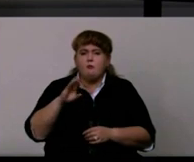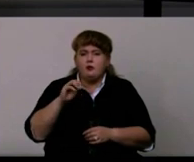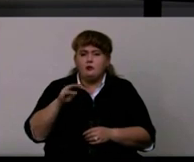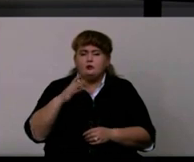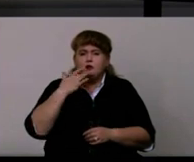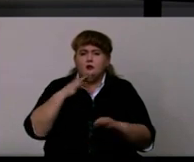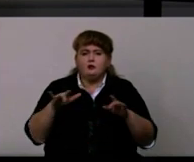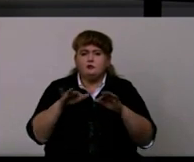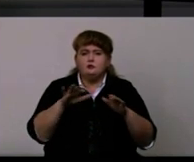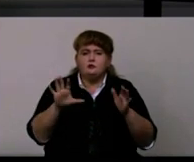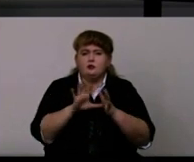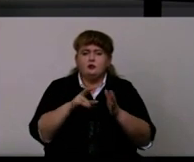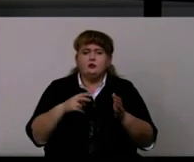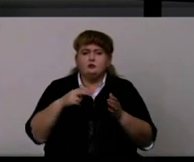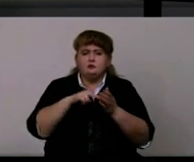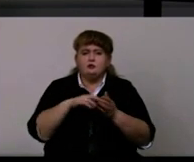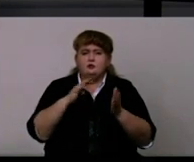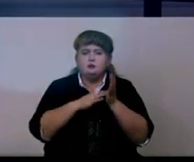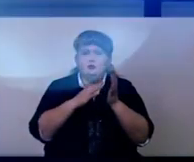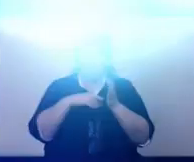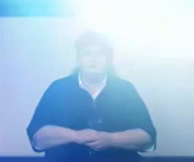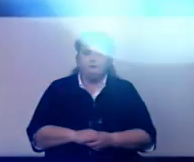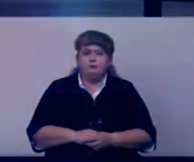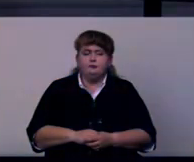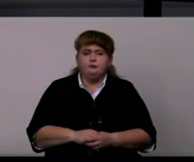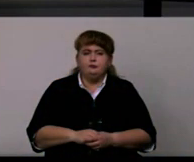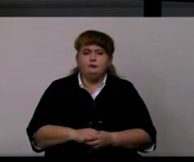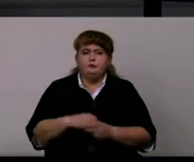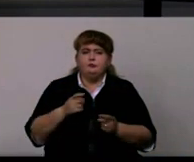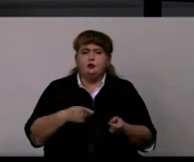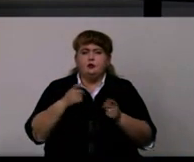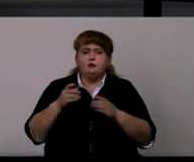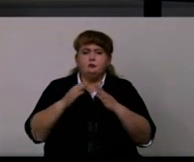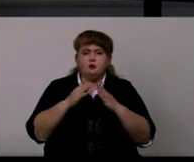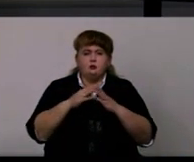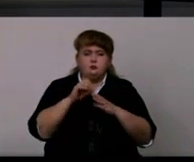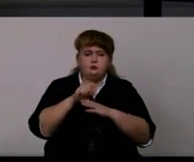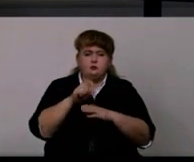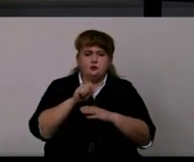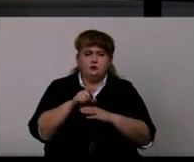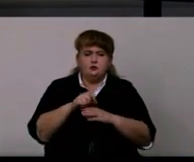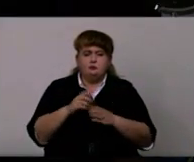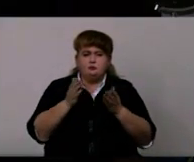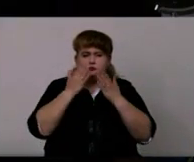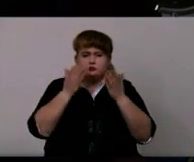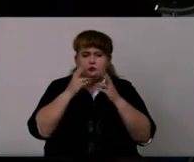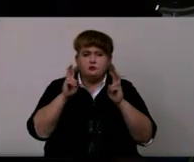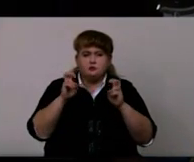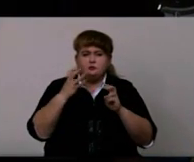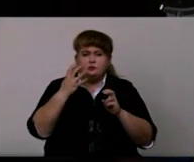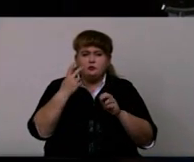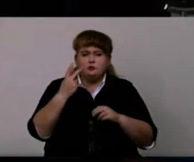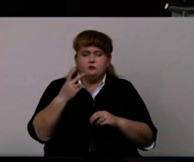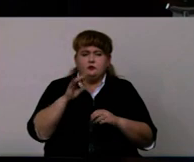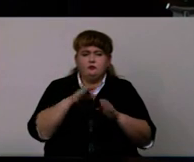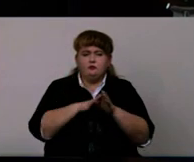кинетическая энергия стала равна 9 джоулей. Давайте перейдем к домашнему заданию. Прочитать тему 42